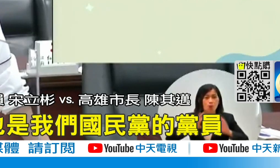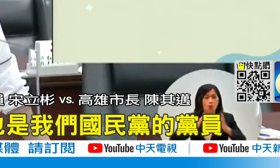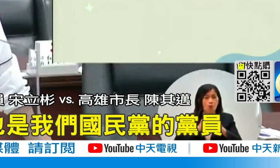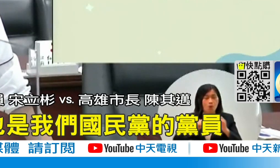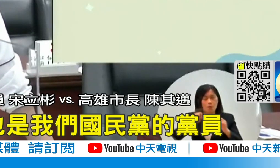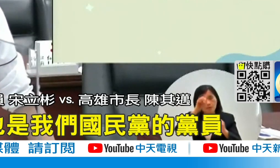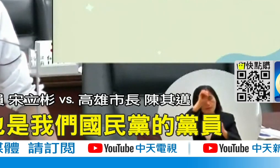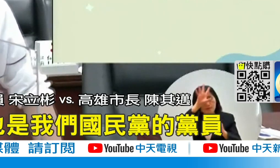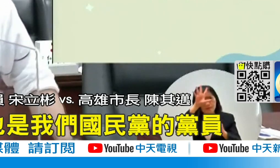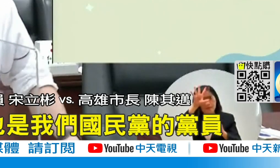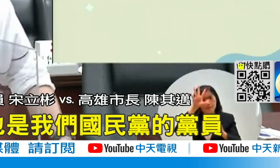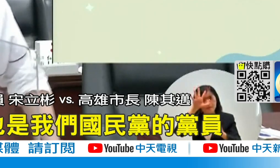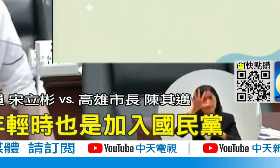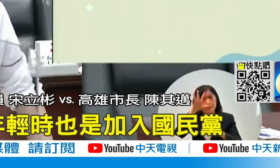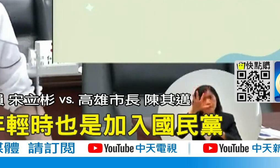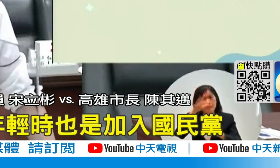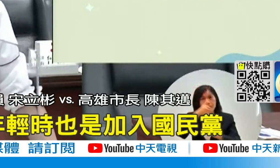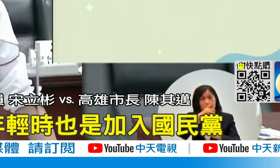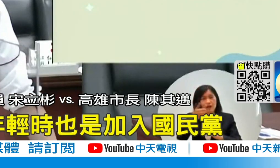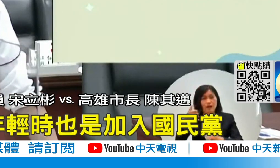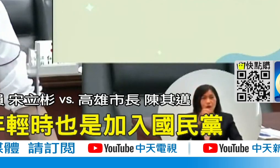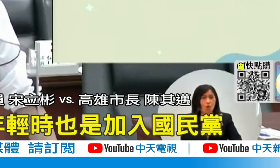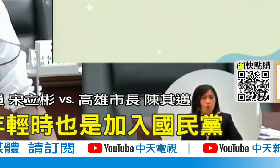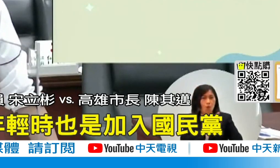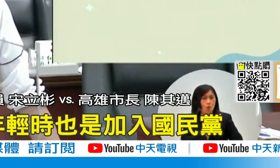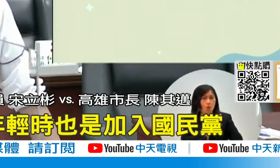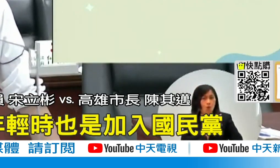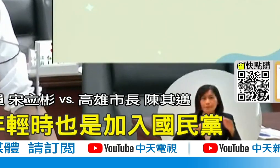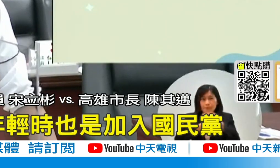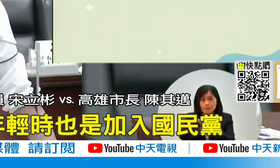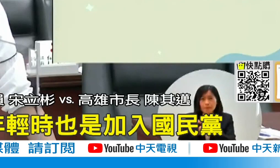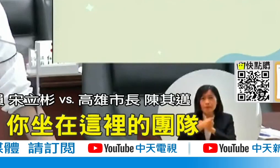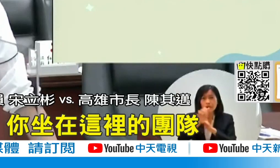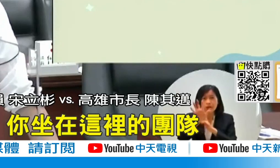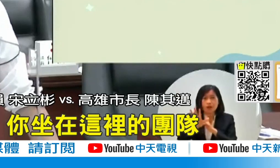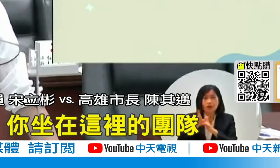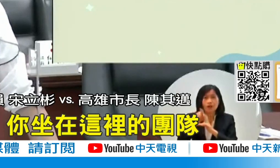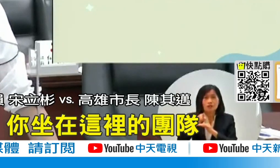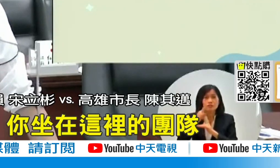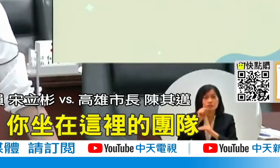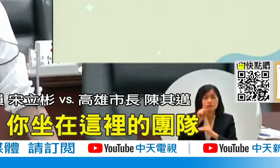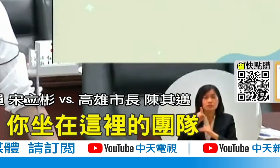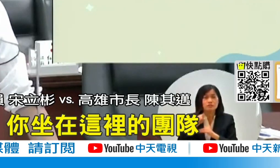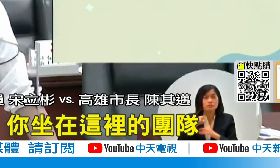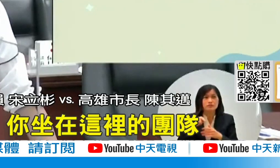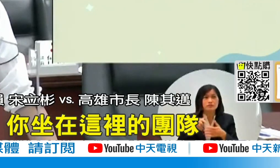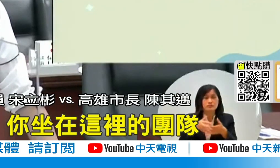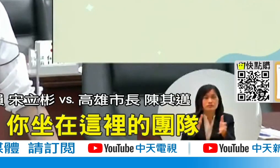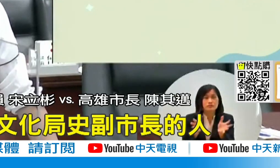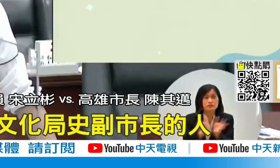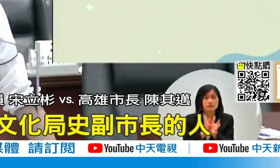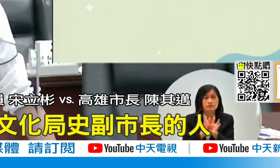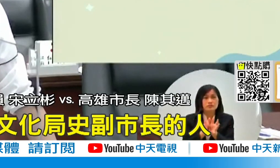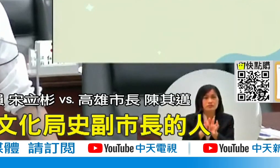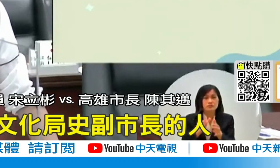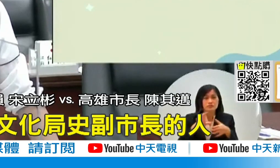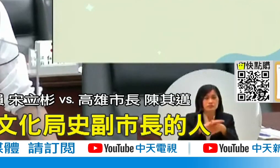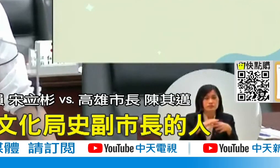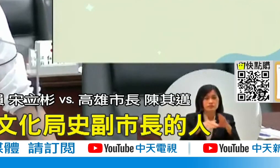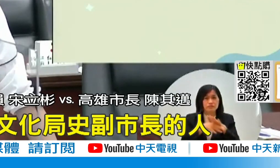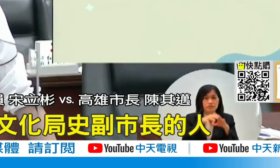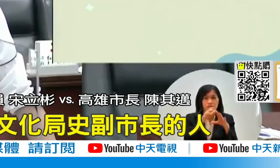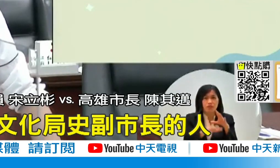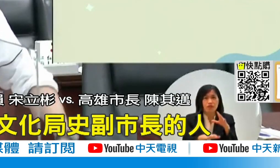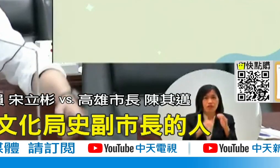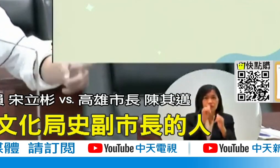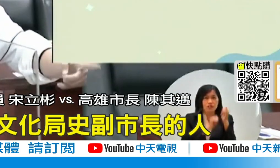是阮国民党个党员嘛。少年个时阵嘛，嘛是加入国民党嘛。你坐伫这个团队，文化局史